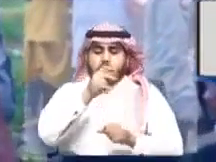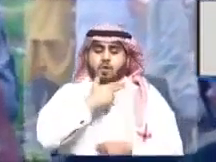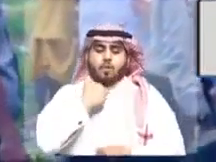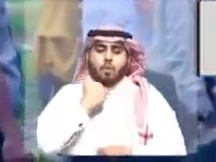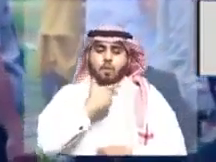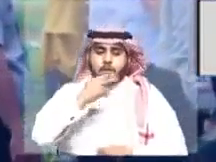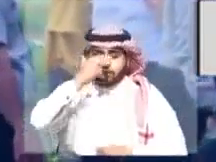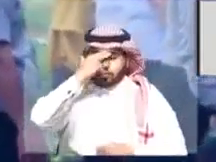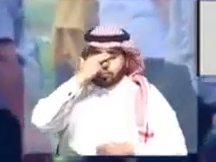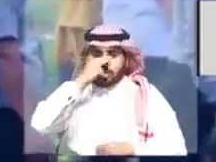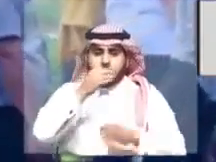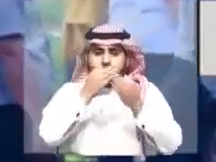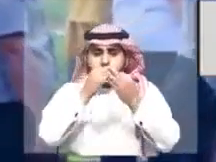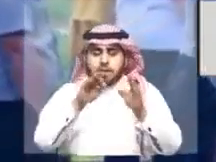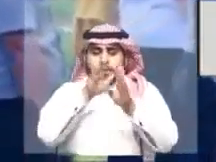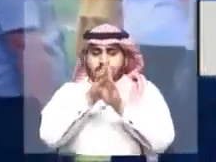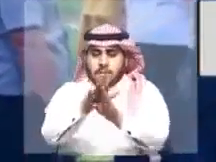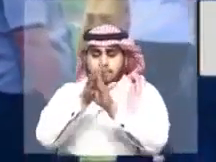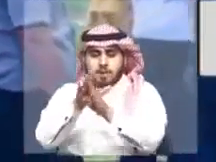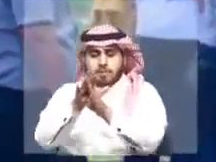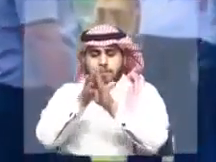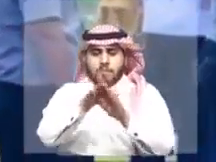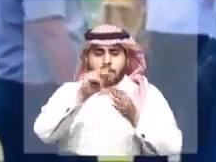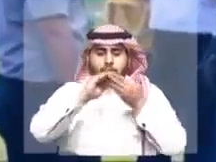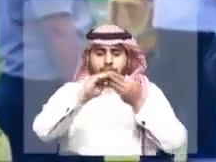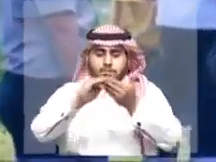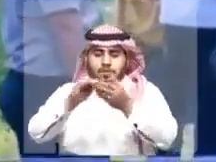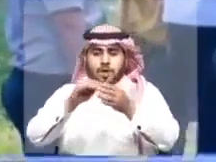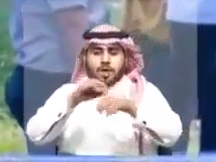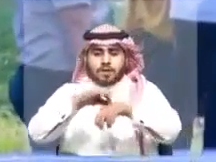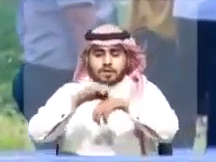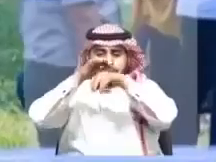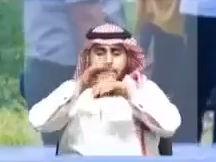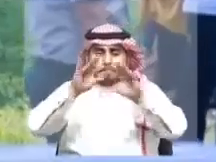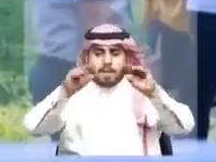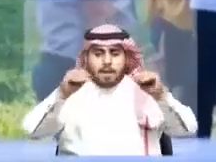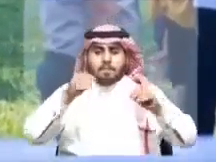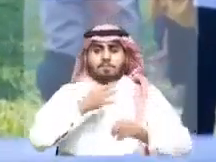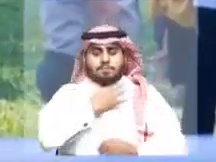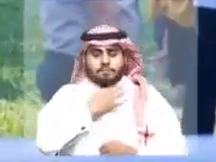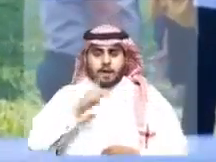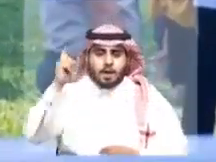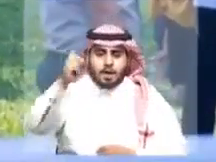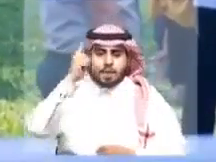ولحكومة المملكة على دعمها المستمر بتقديم المساعدات للمستفيدين والمحتاجين في أنحاء